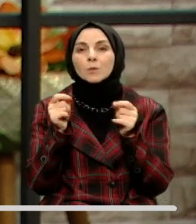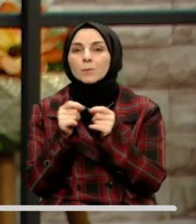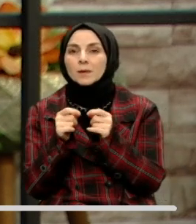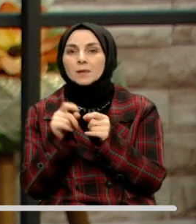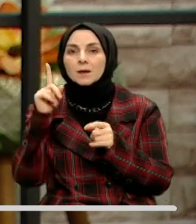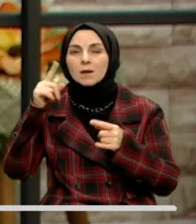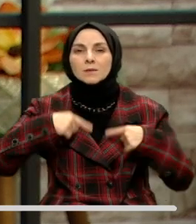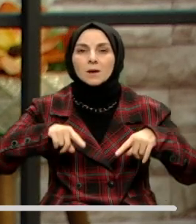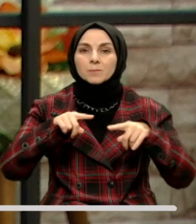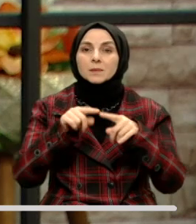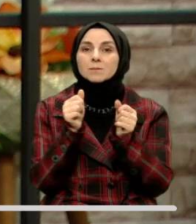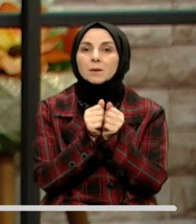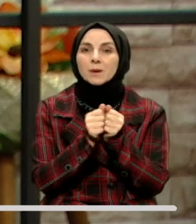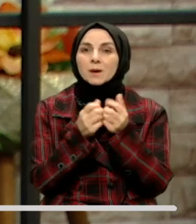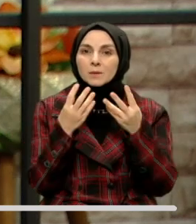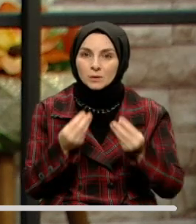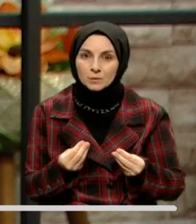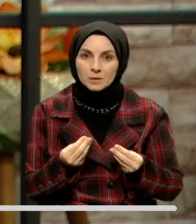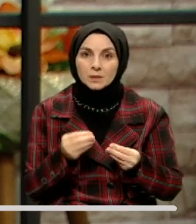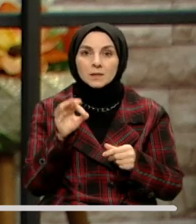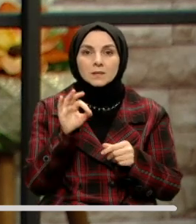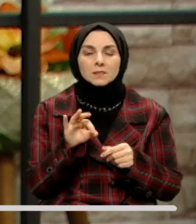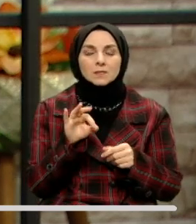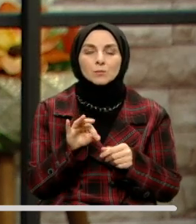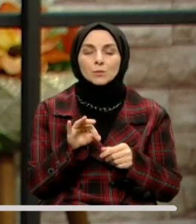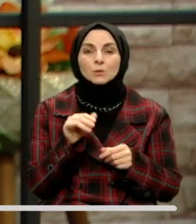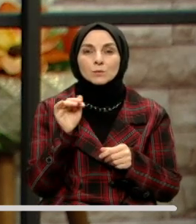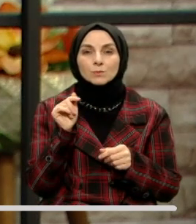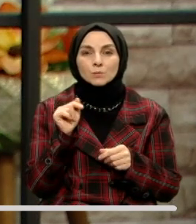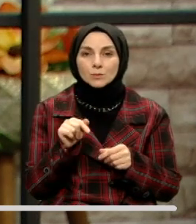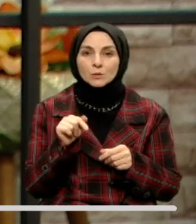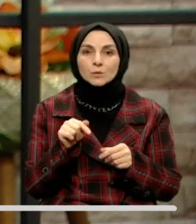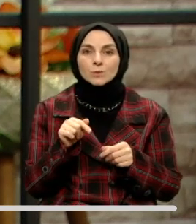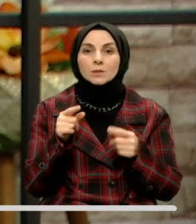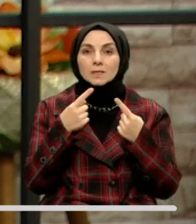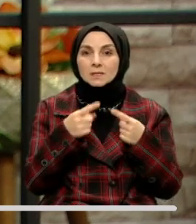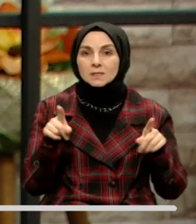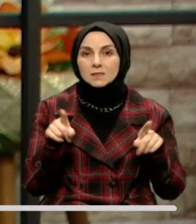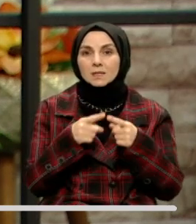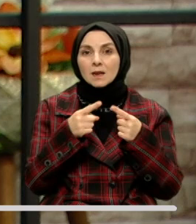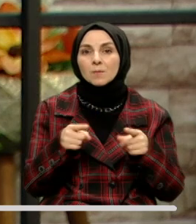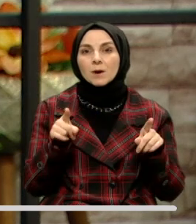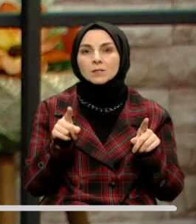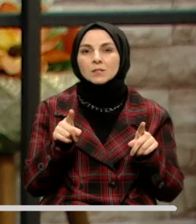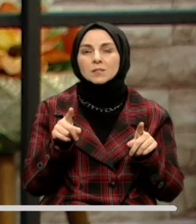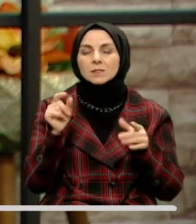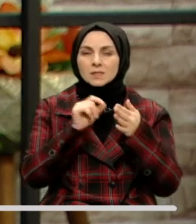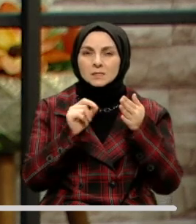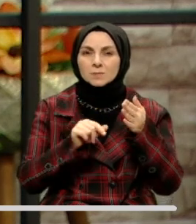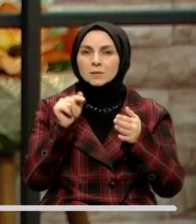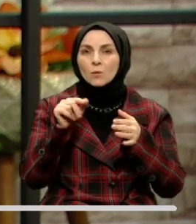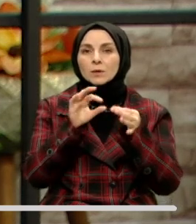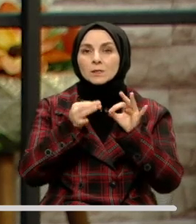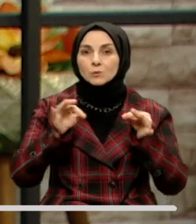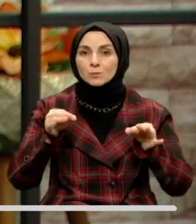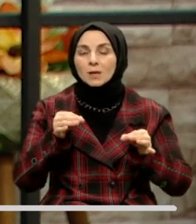Allah bizimledir. İşte bugünün İstiklal Marşı'nın yazılmasında o ilk cümle, korkma,